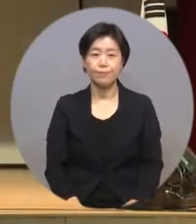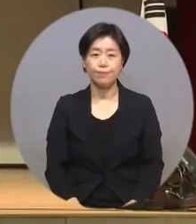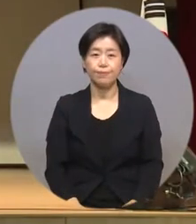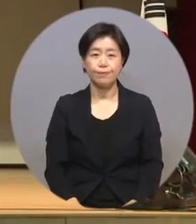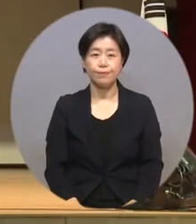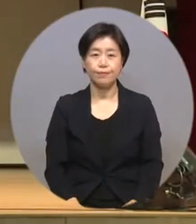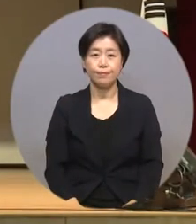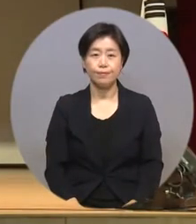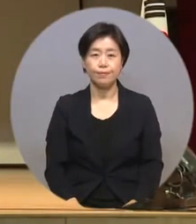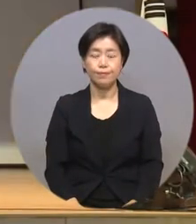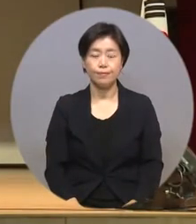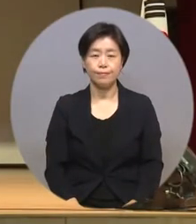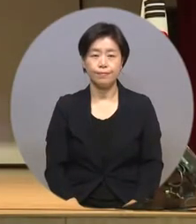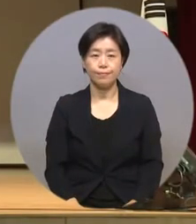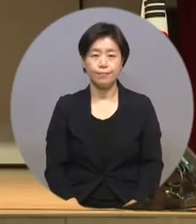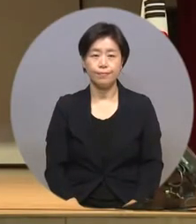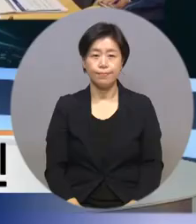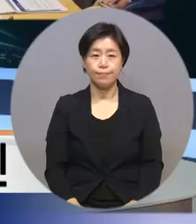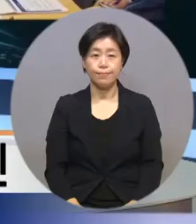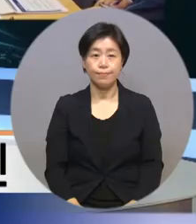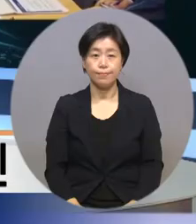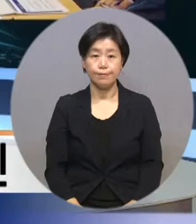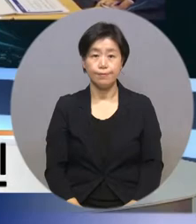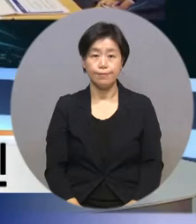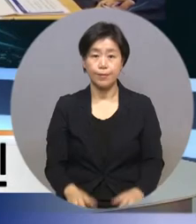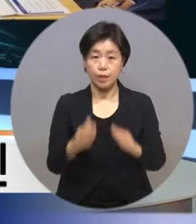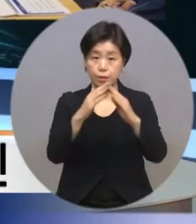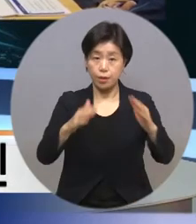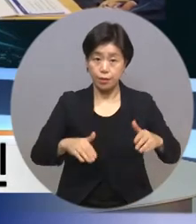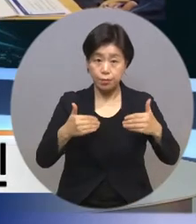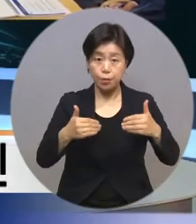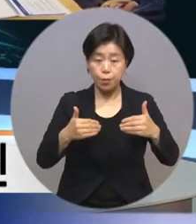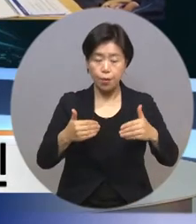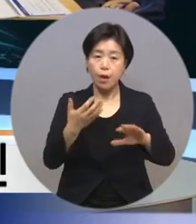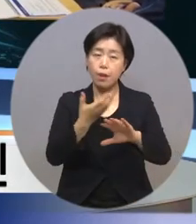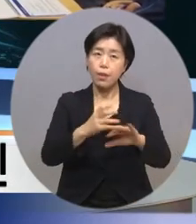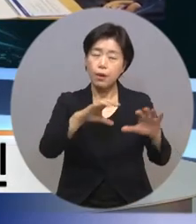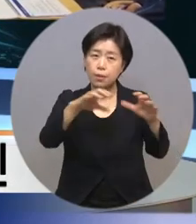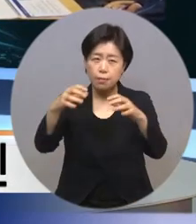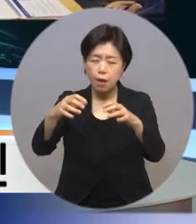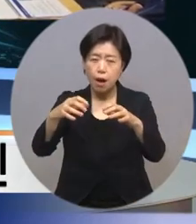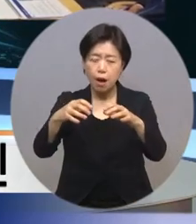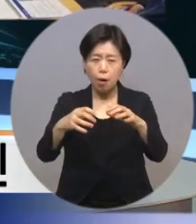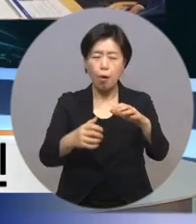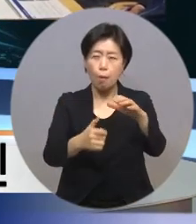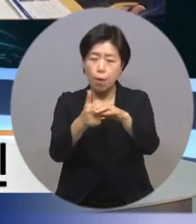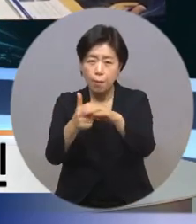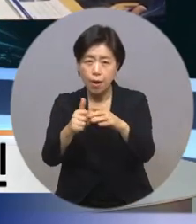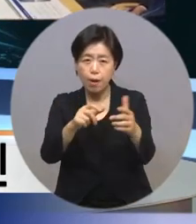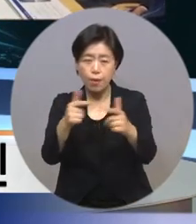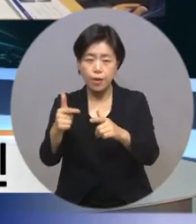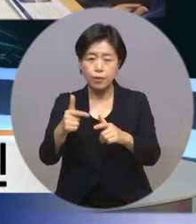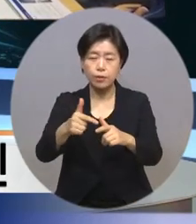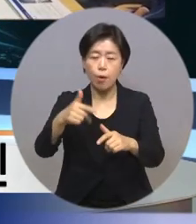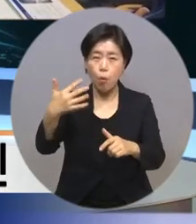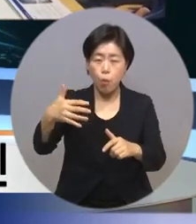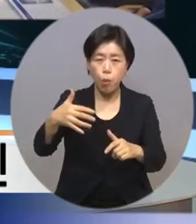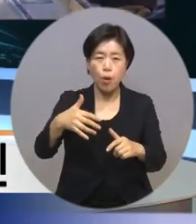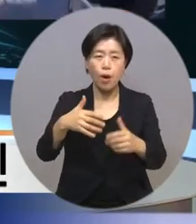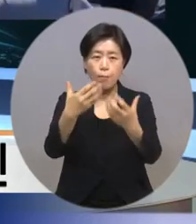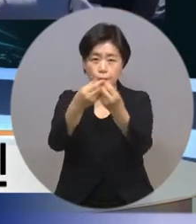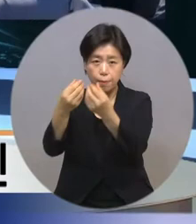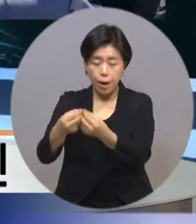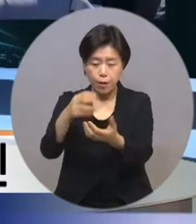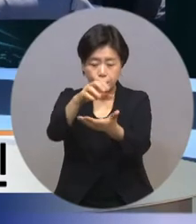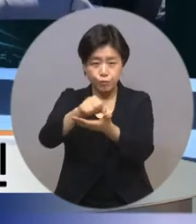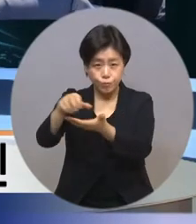복지TV 뉴스 이영춘입니다. 전라남도가 해외 우수 사례를 본받아 전남형 수산업과 해상풍력